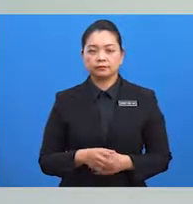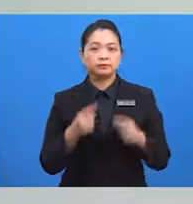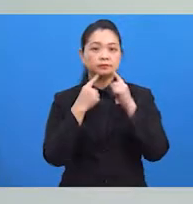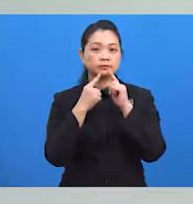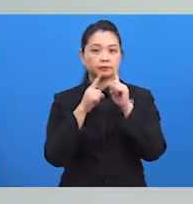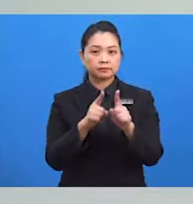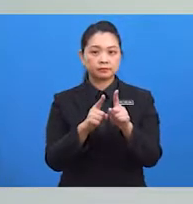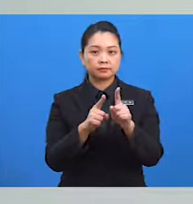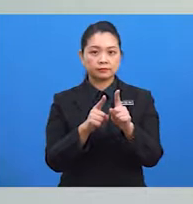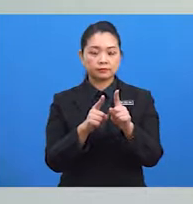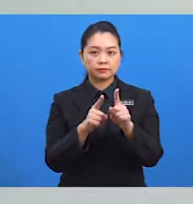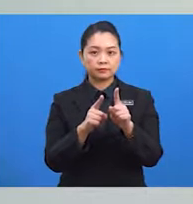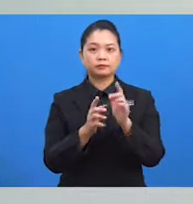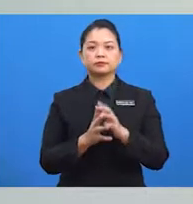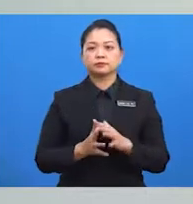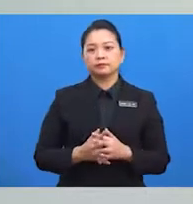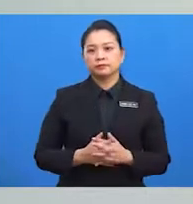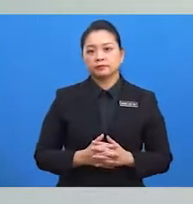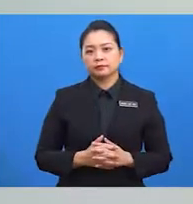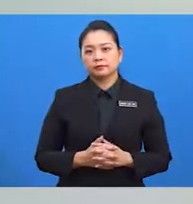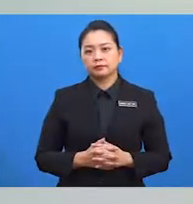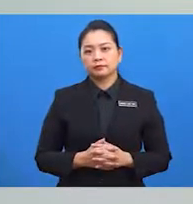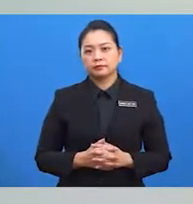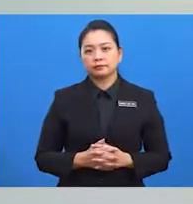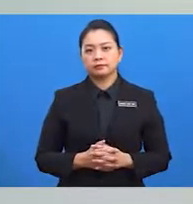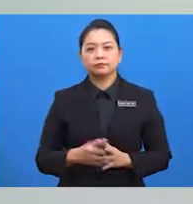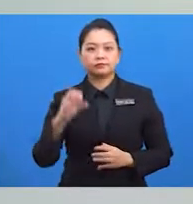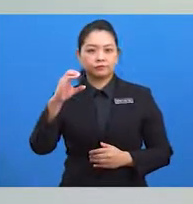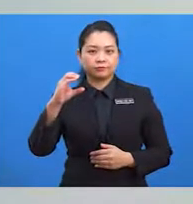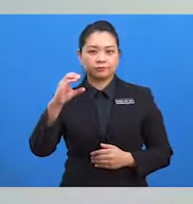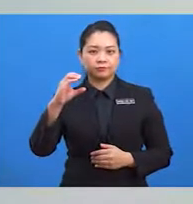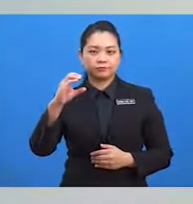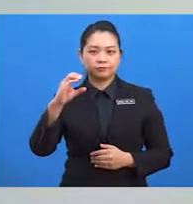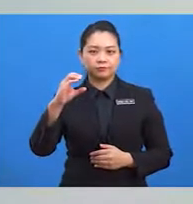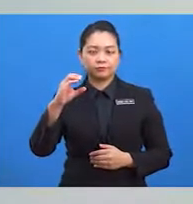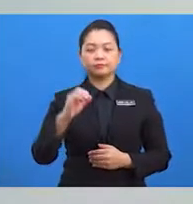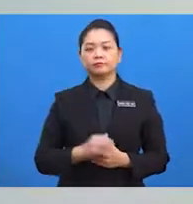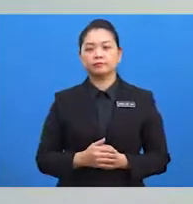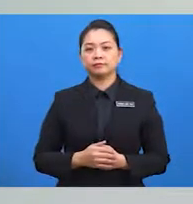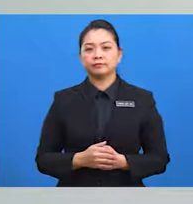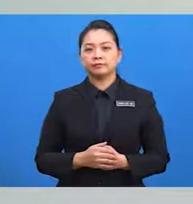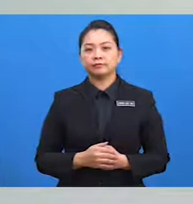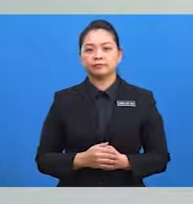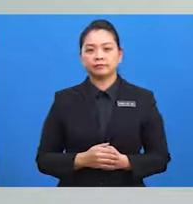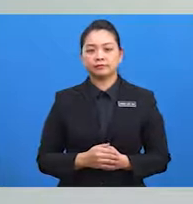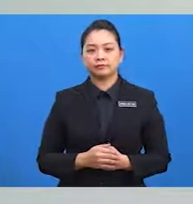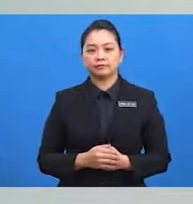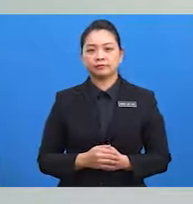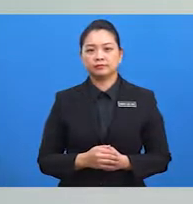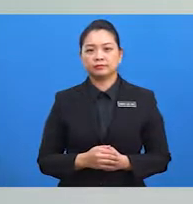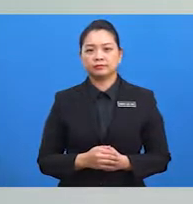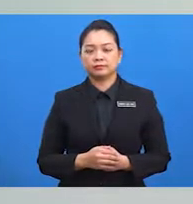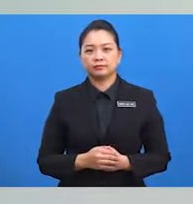jawaban untuk soal terakhir ialah si sinar alfa tidak ada beta